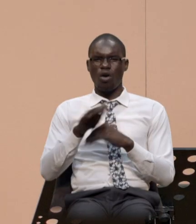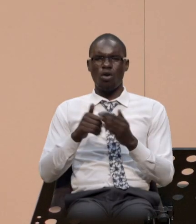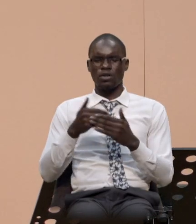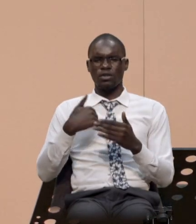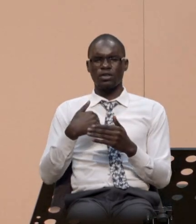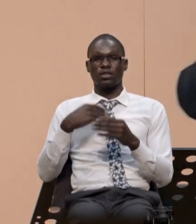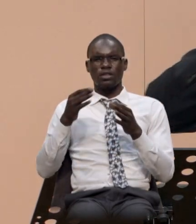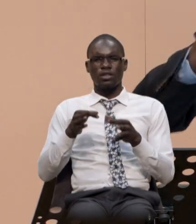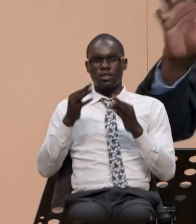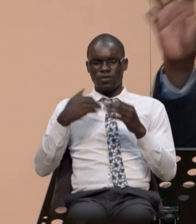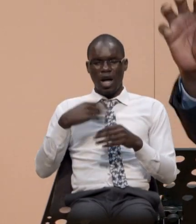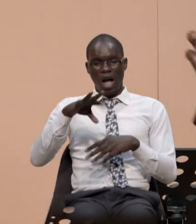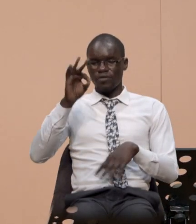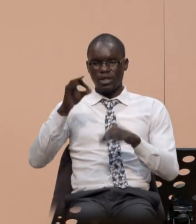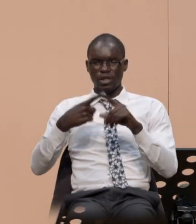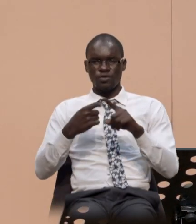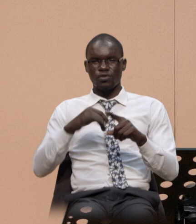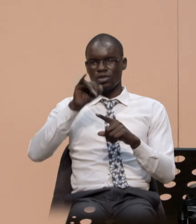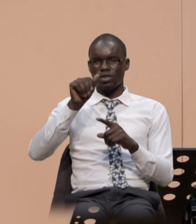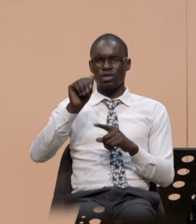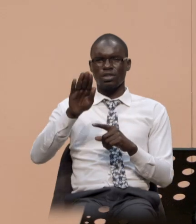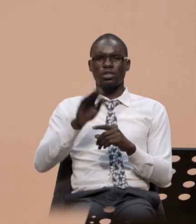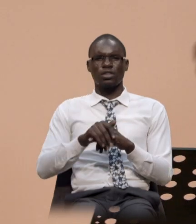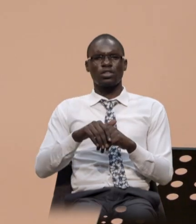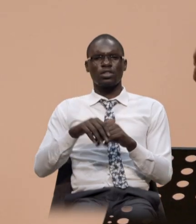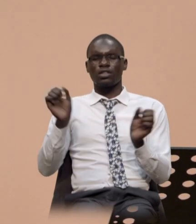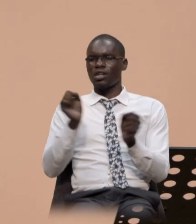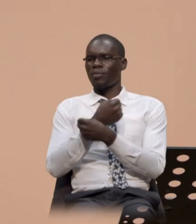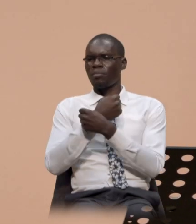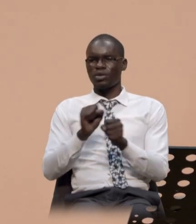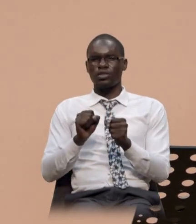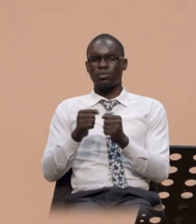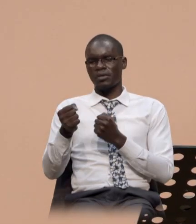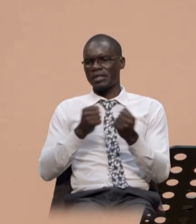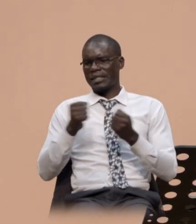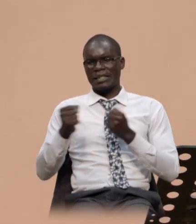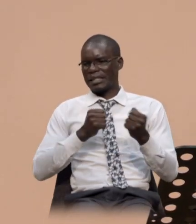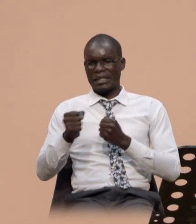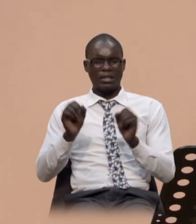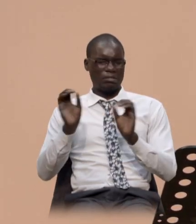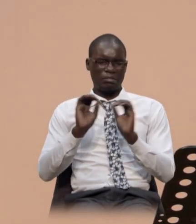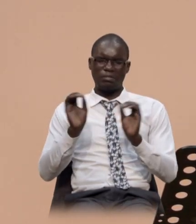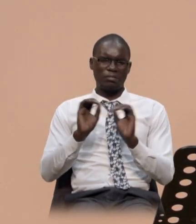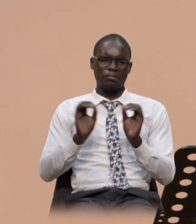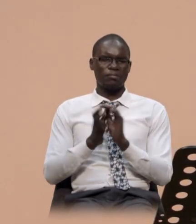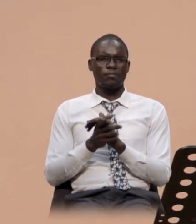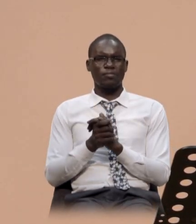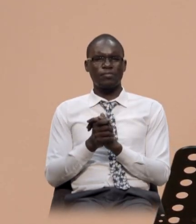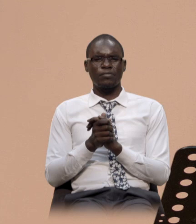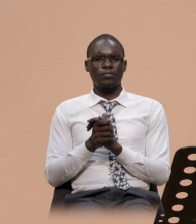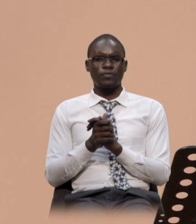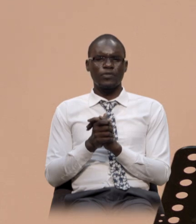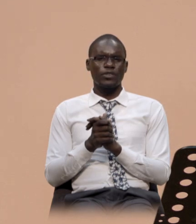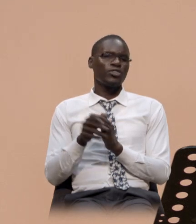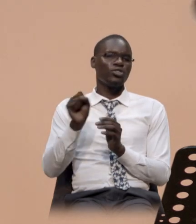vyote, hata ukivitoa kwa Ayubu, Ayubu hawezi kutikisika. Ayubu hawezi kukana imani.